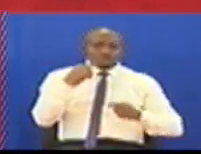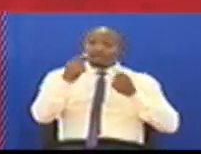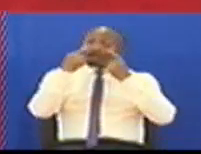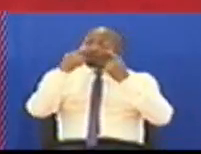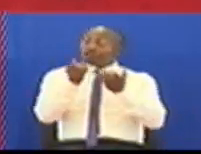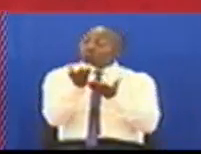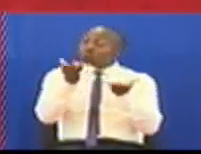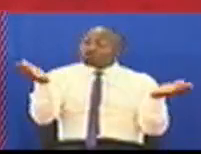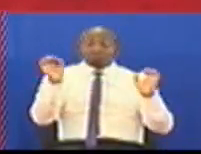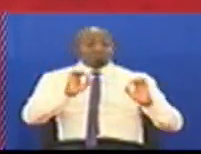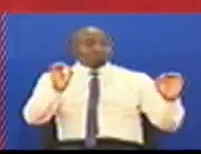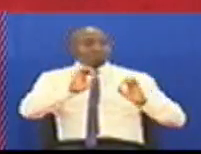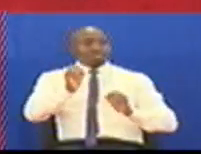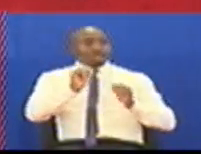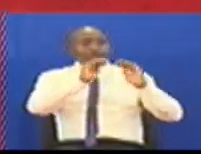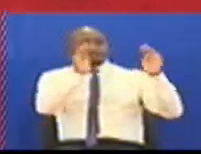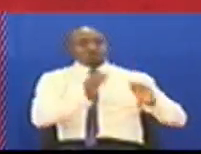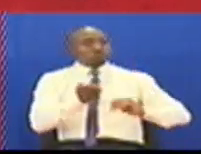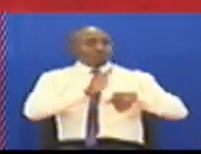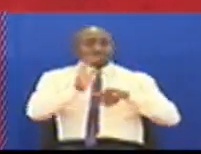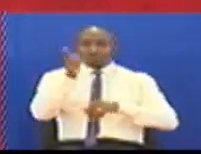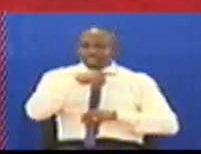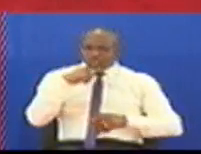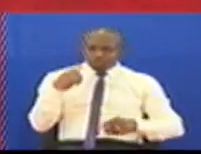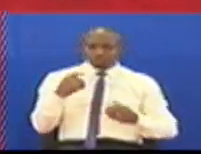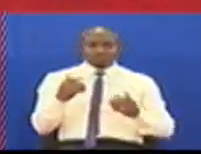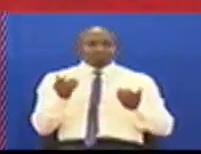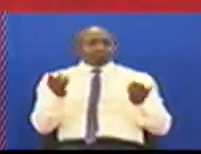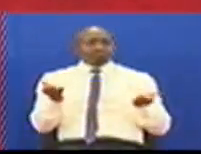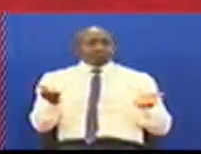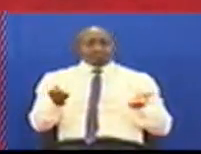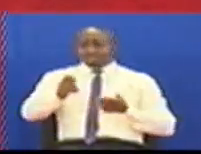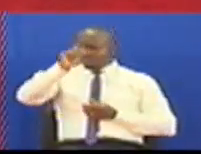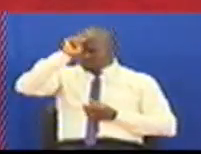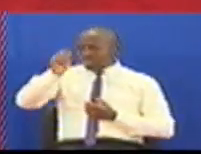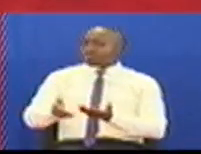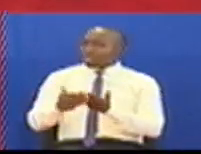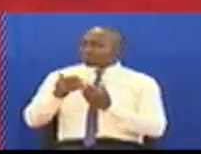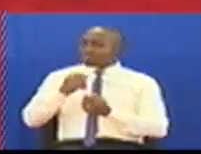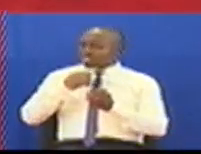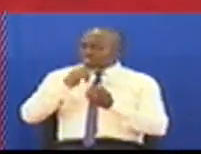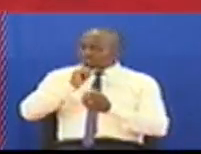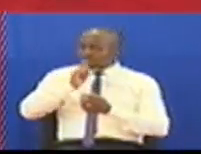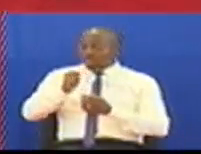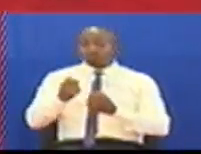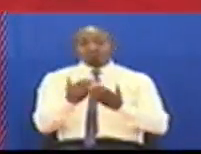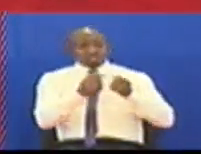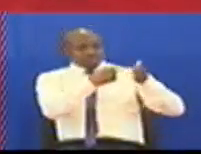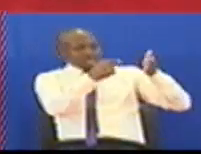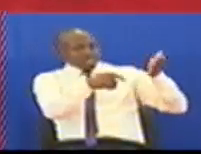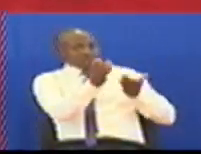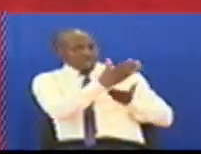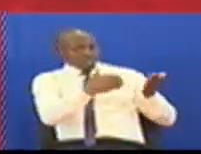miundombinu haitoshi. Lakini Mheshimiwa Naibu Spika, niwapitishe tu kwa haraka haraka. Kwenye swala